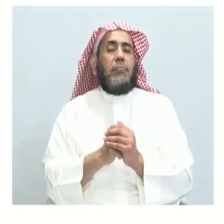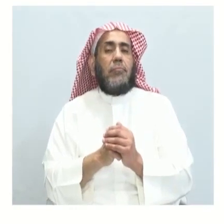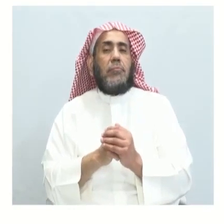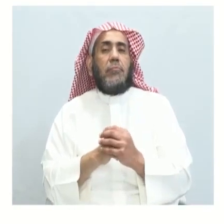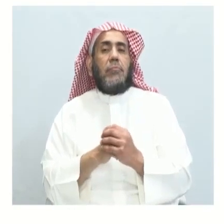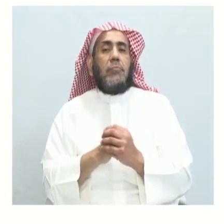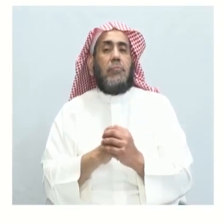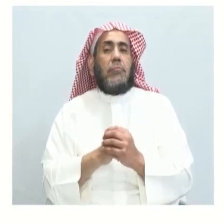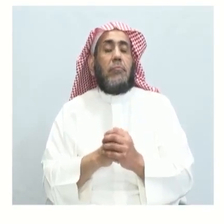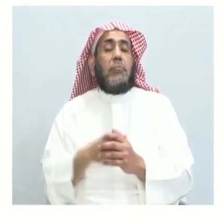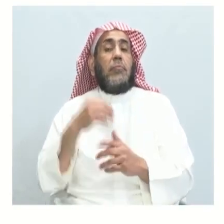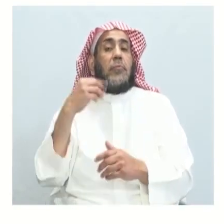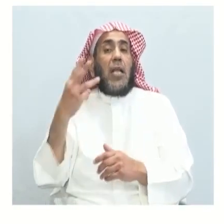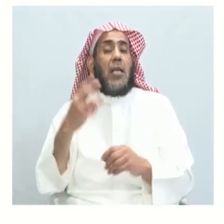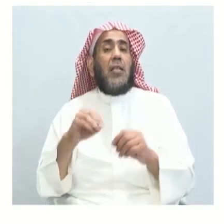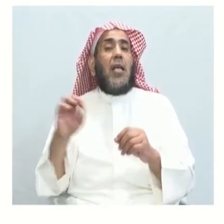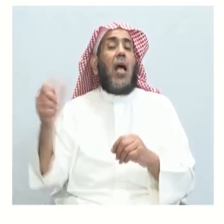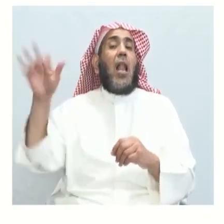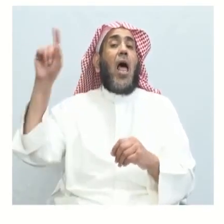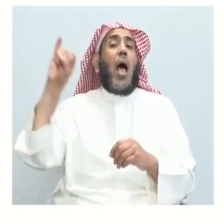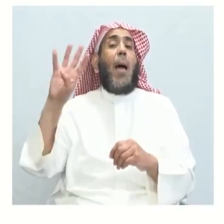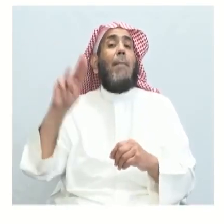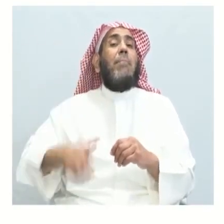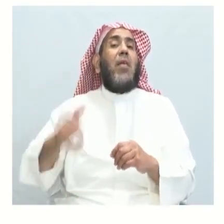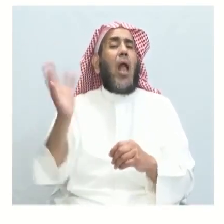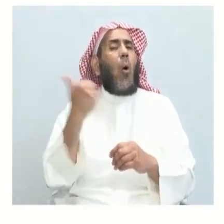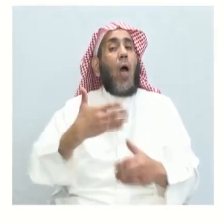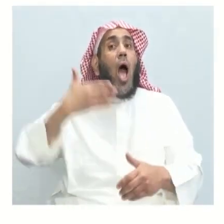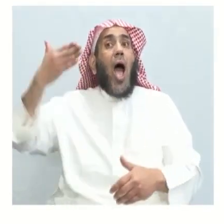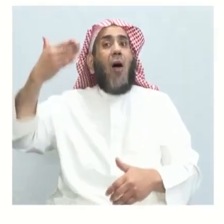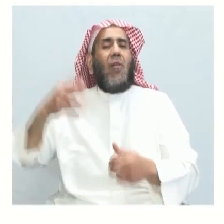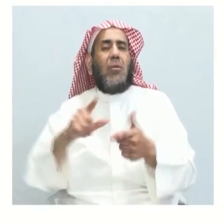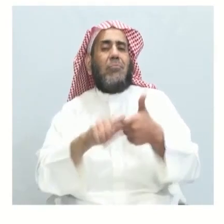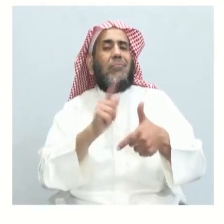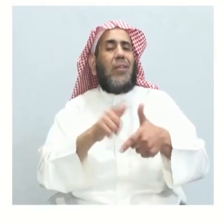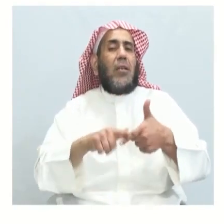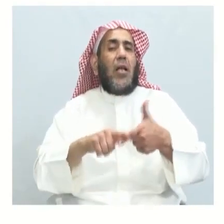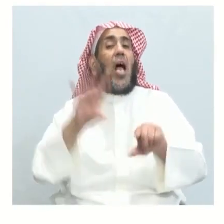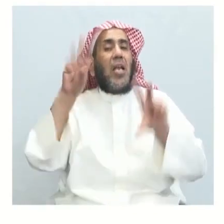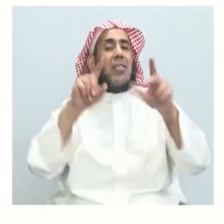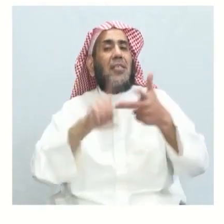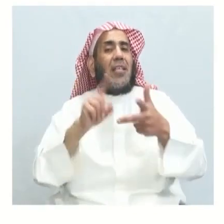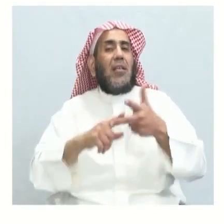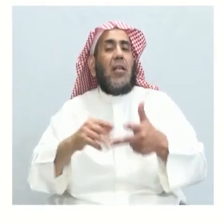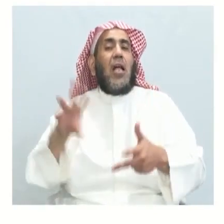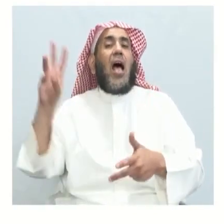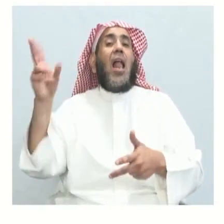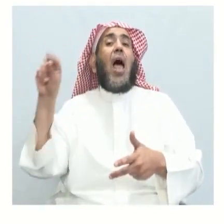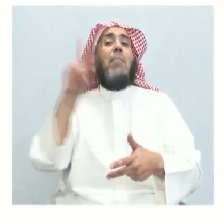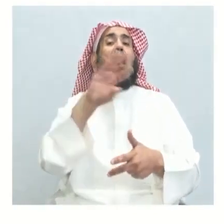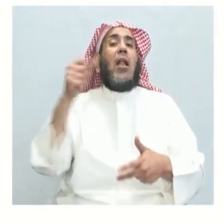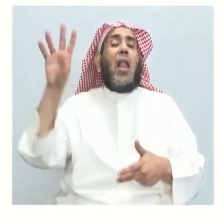ضبي ثالثا الامثال طبعا عرفنا الخطب العصر الجاهلي وايضا قصص وهنا ثلاثه